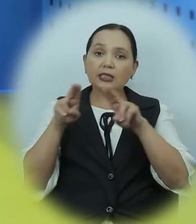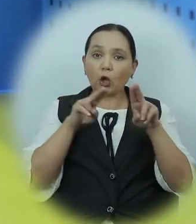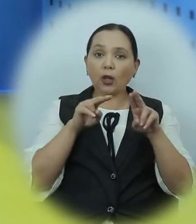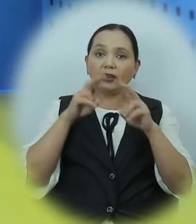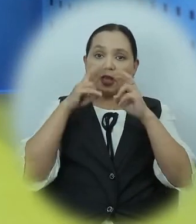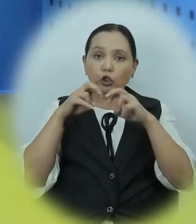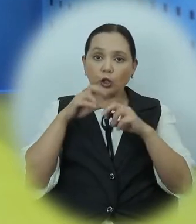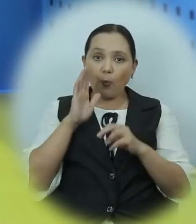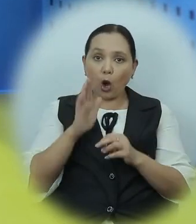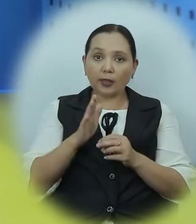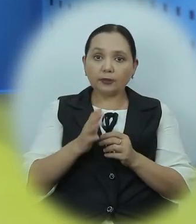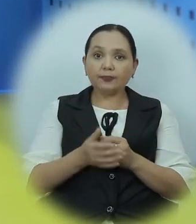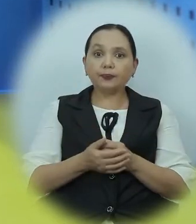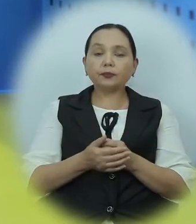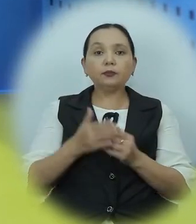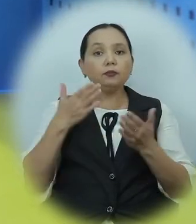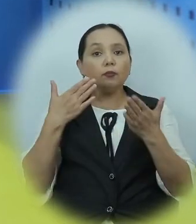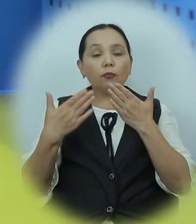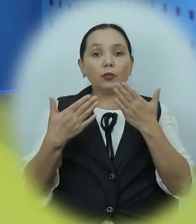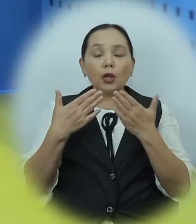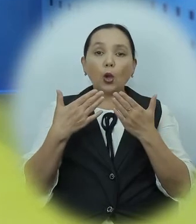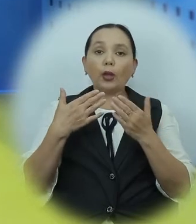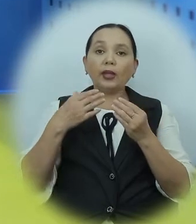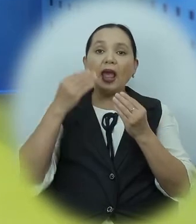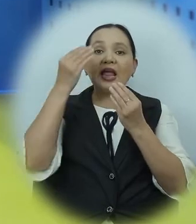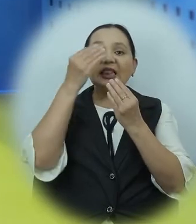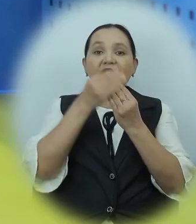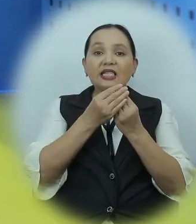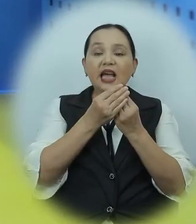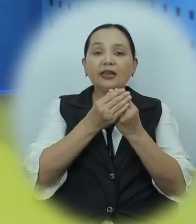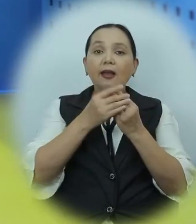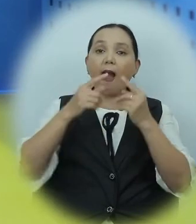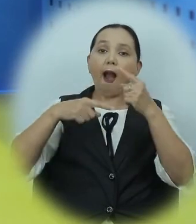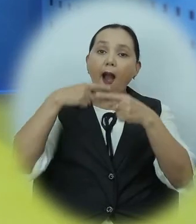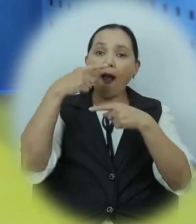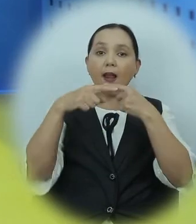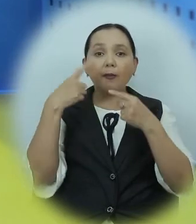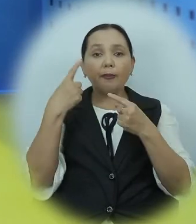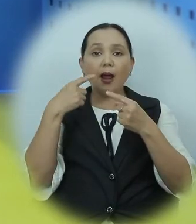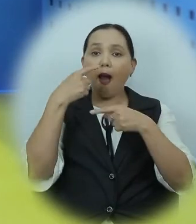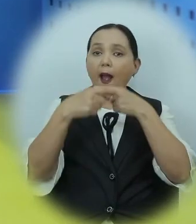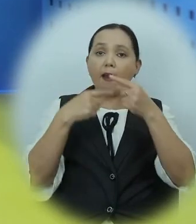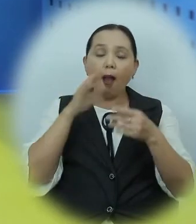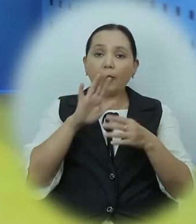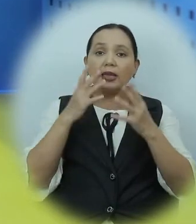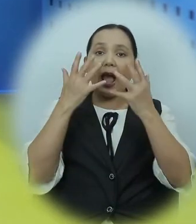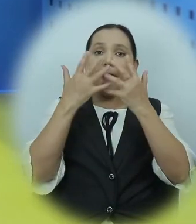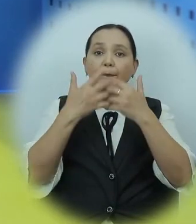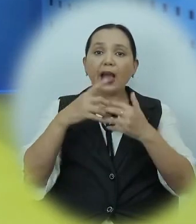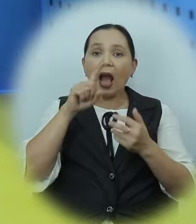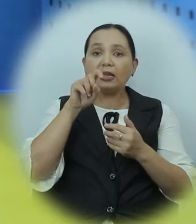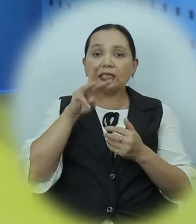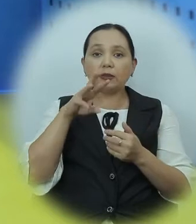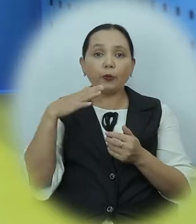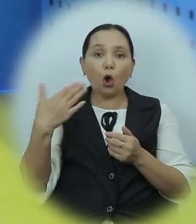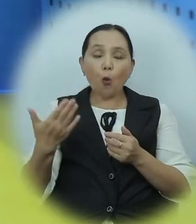tekshirib ko'riladi. Yoki nasadkalardan biri aylanib, biri aylanmayapti. Ya'ni mexanizm